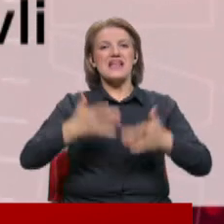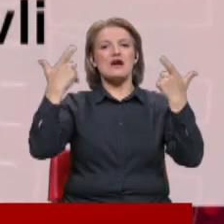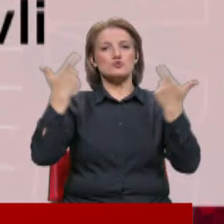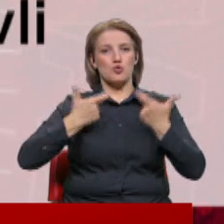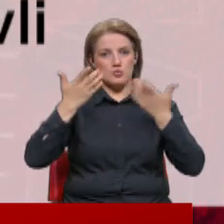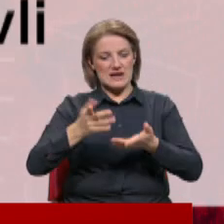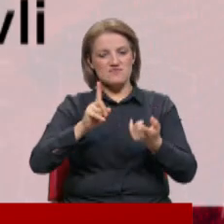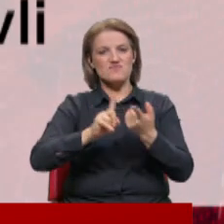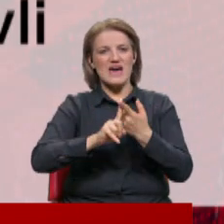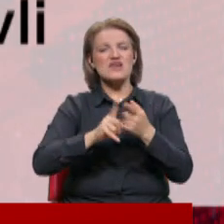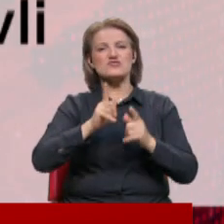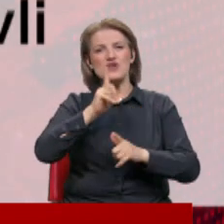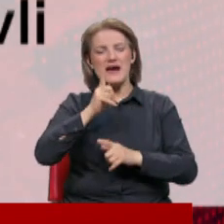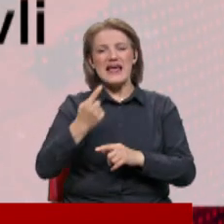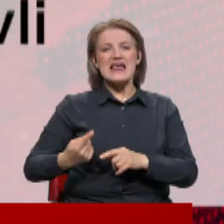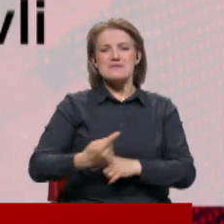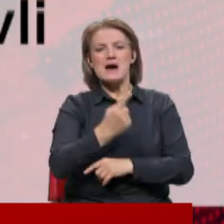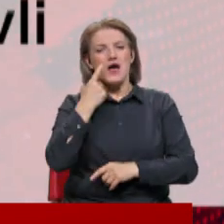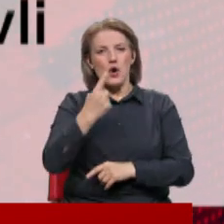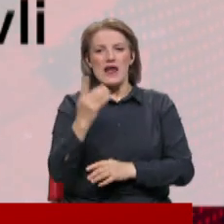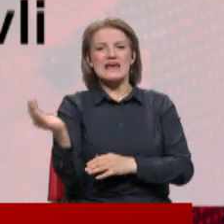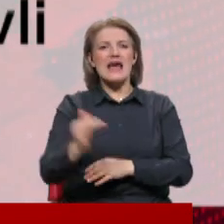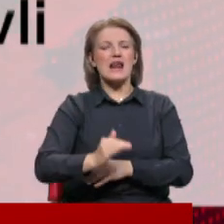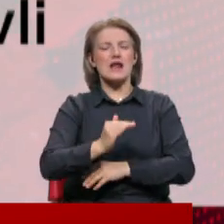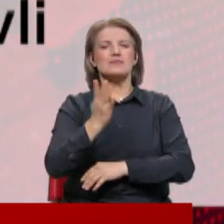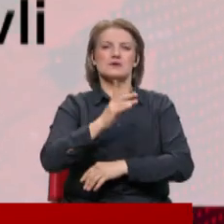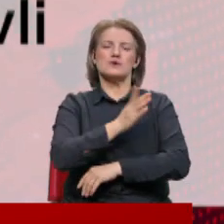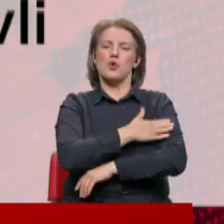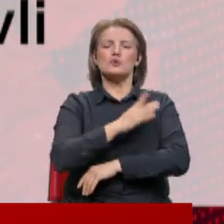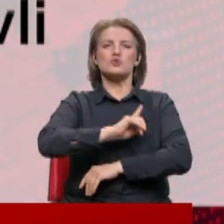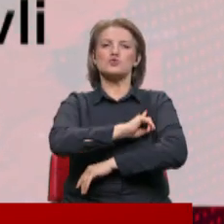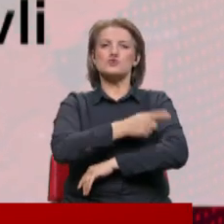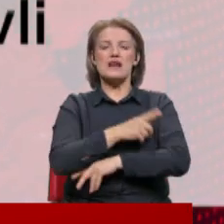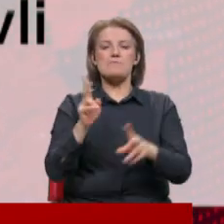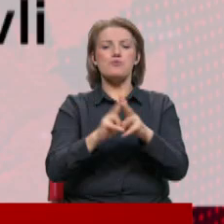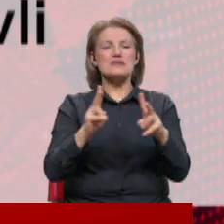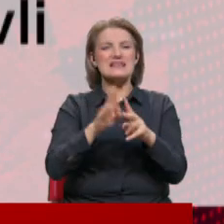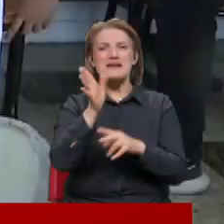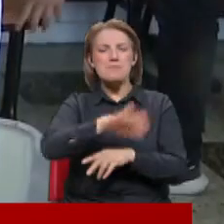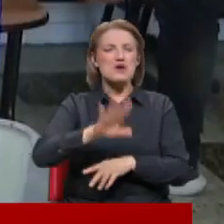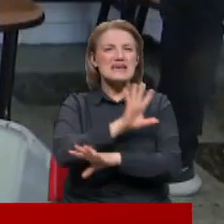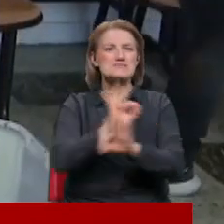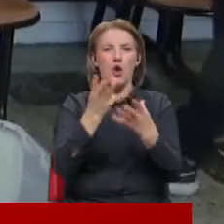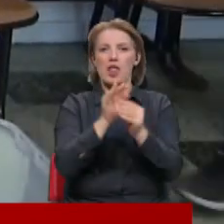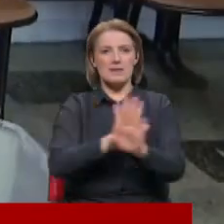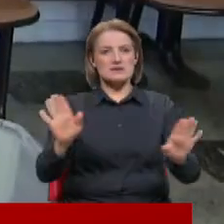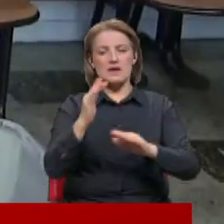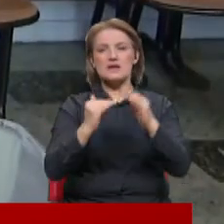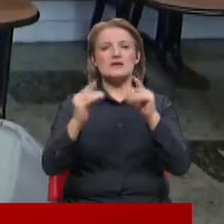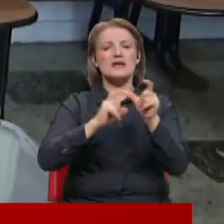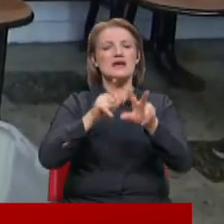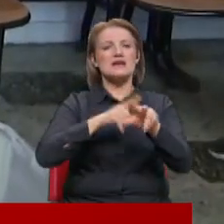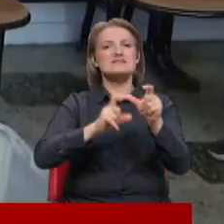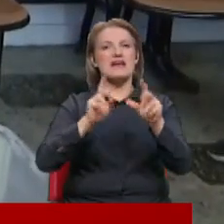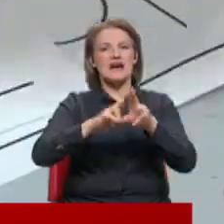sorumluları ve Çağrı veya ihbar Üzerine gelen görevli kolluk güçlerinden başka kimse bulunamaz yüksek seçim kuruluna göre